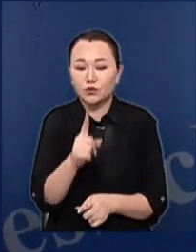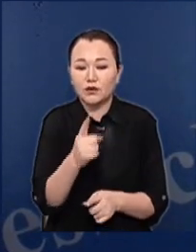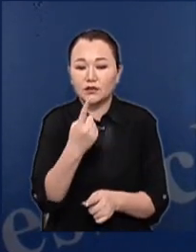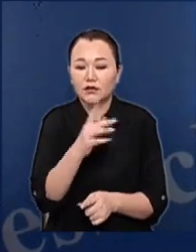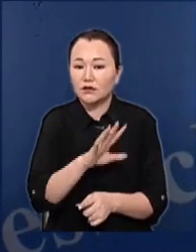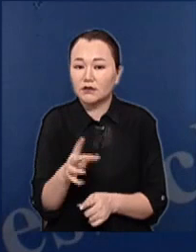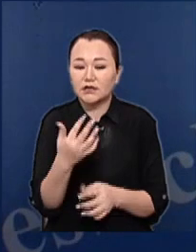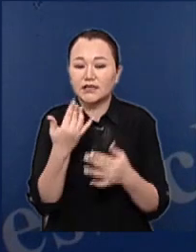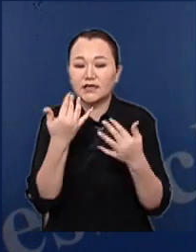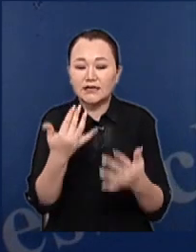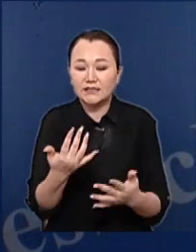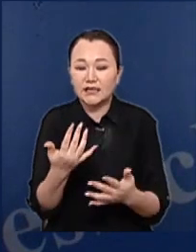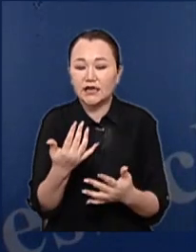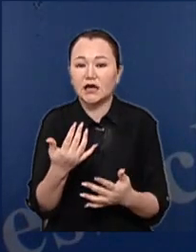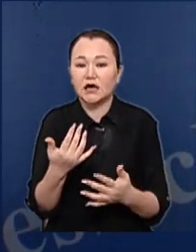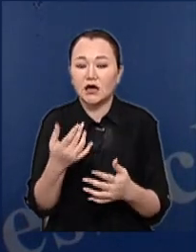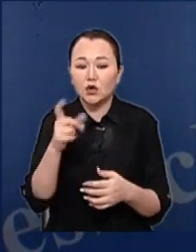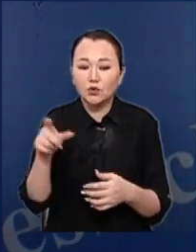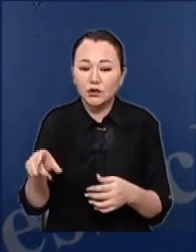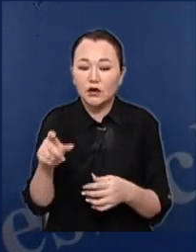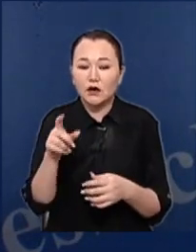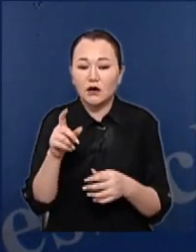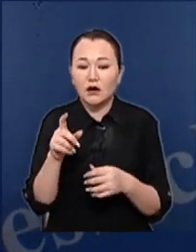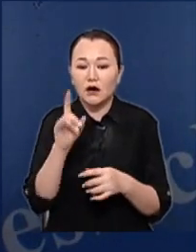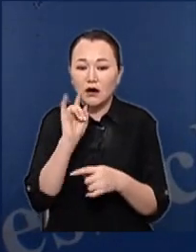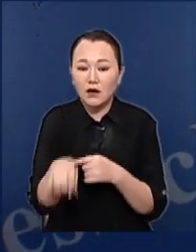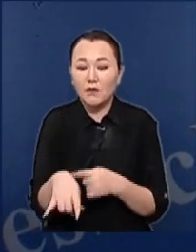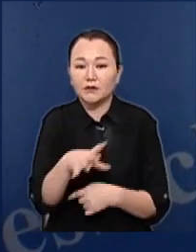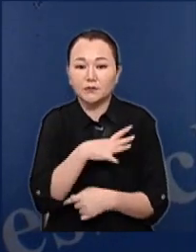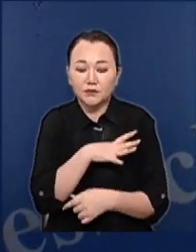емес бірнеше азамат сан соқтырған,